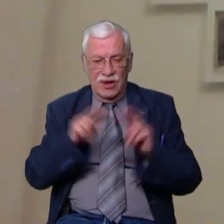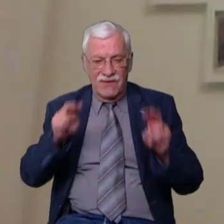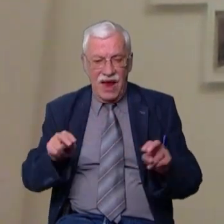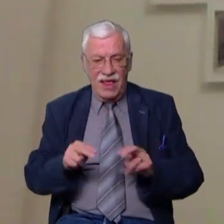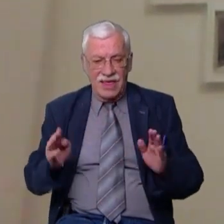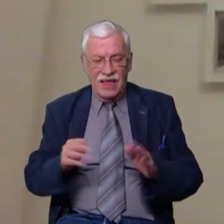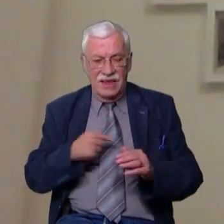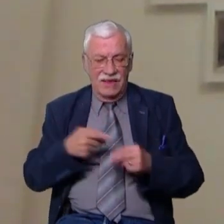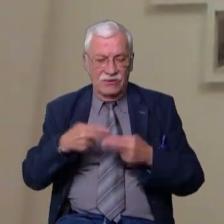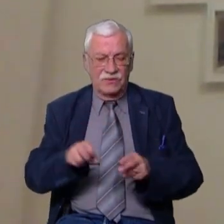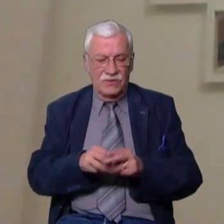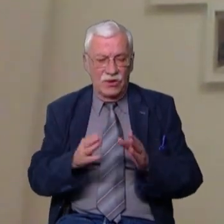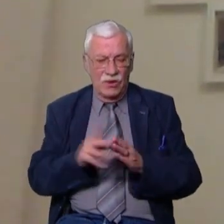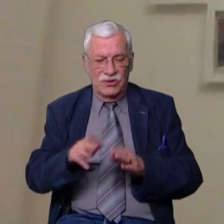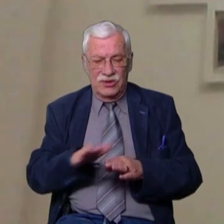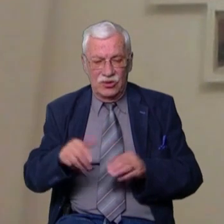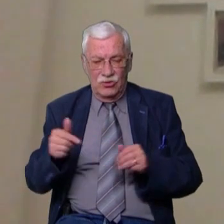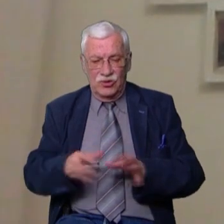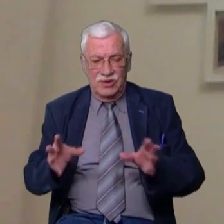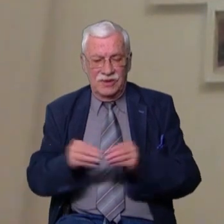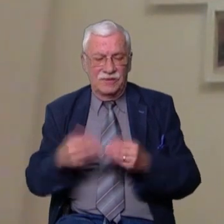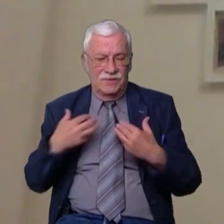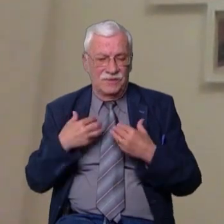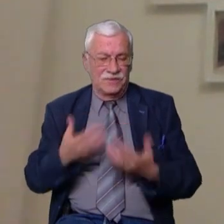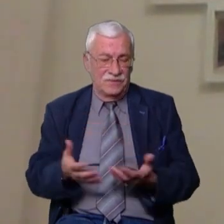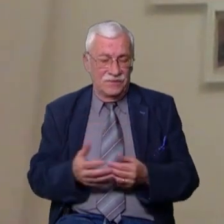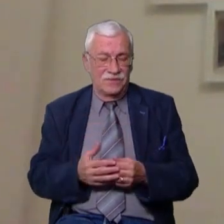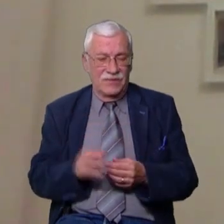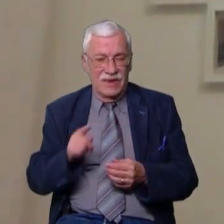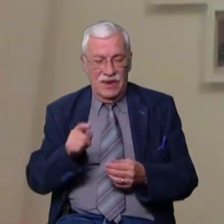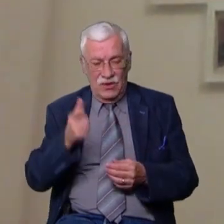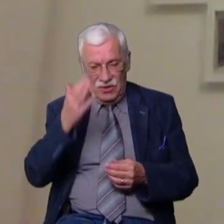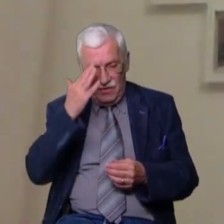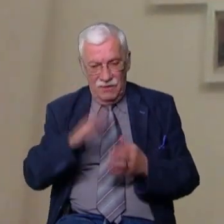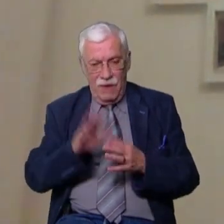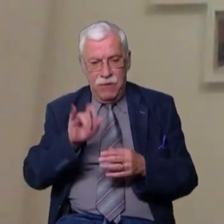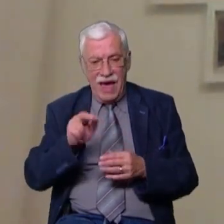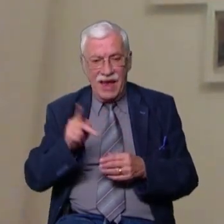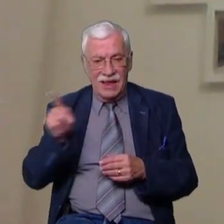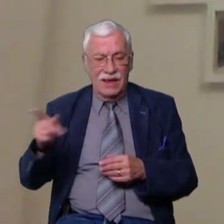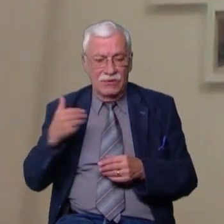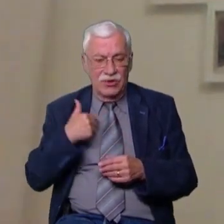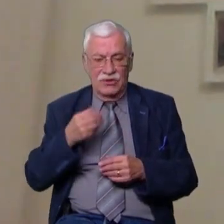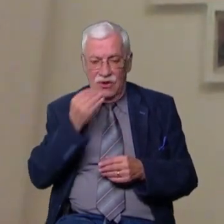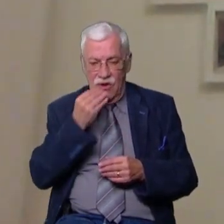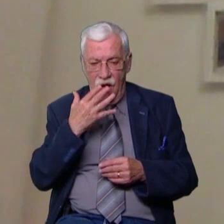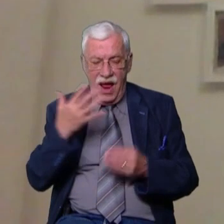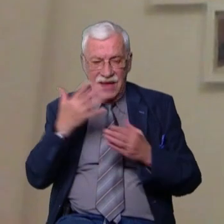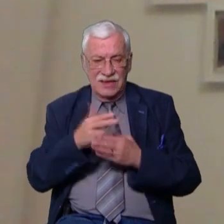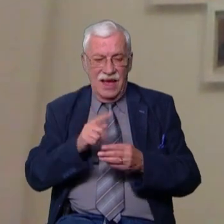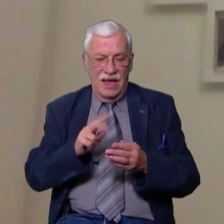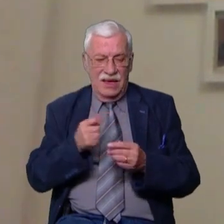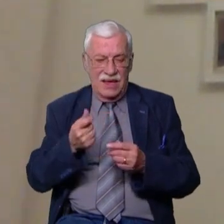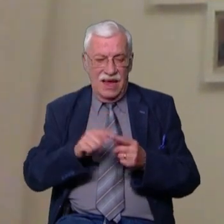wróciłem do domu i trochę z tymi dzieciakami muszę pobiegać i spędzić czasu. Z tego co wiem, no w Bayernie mieli kolację na stadionie od razu po